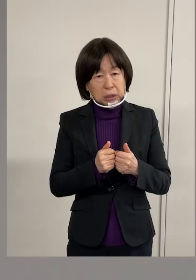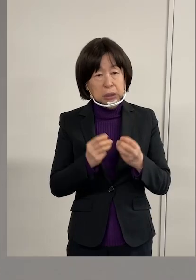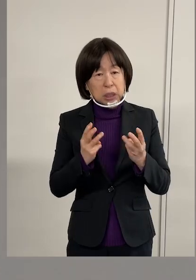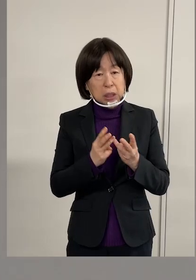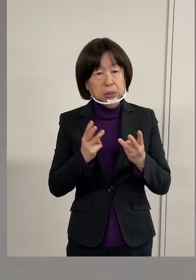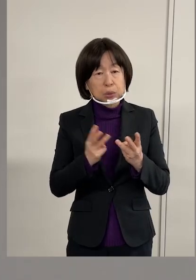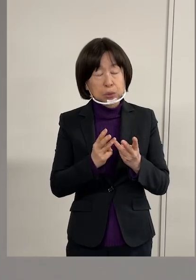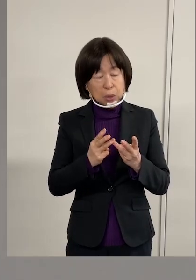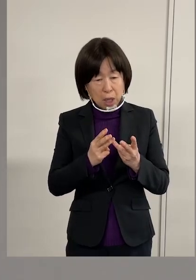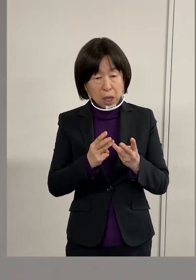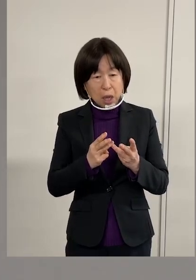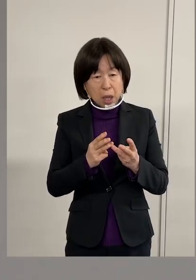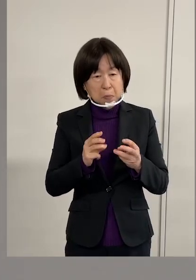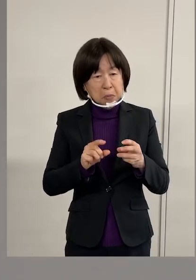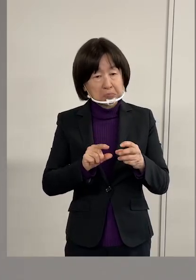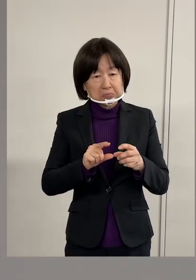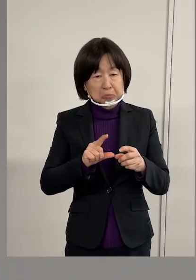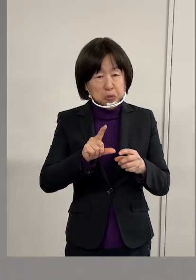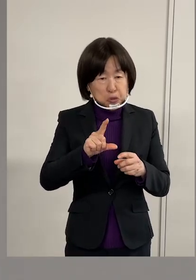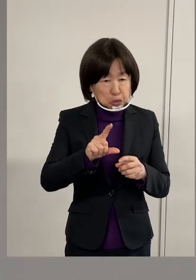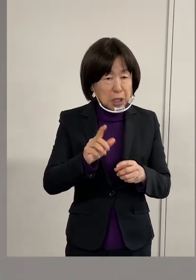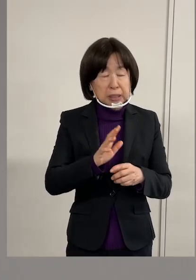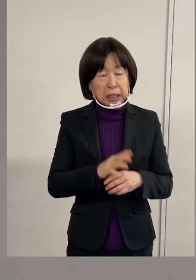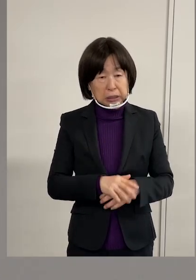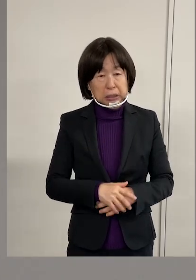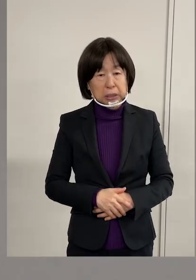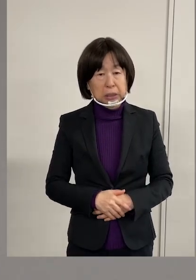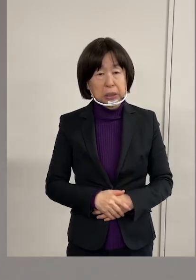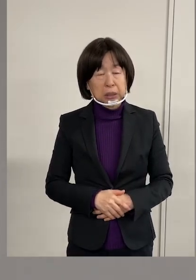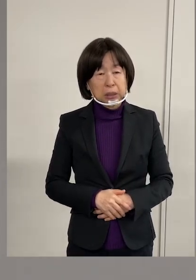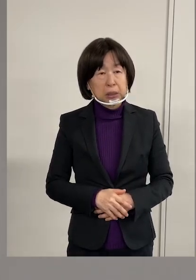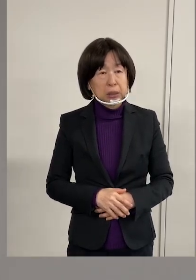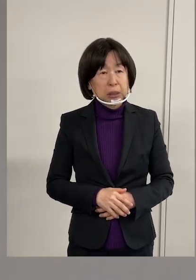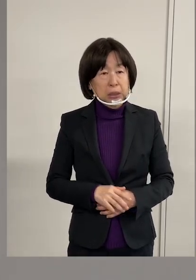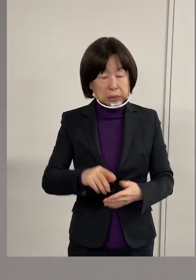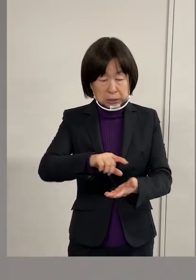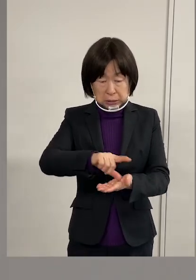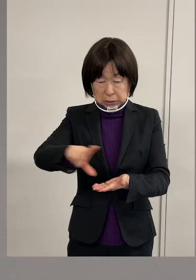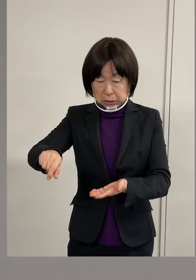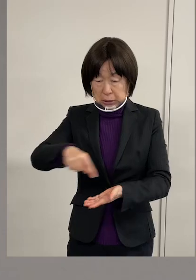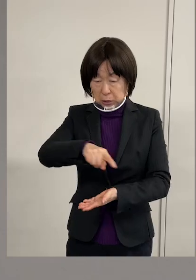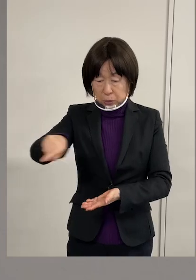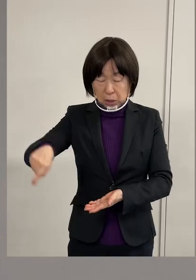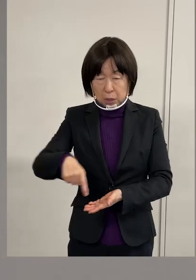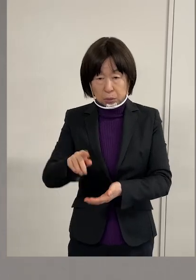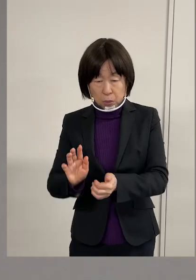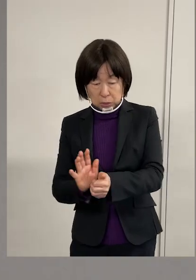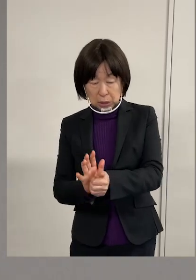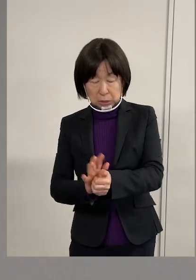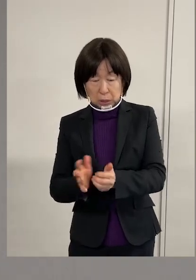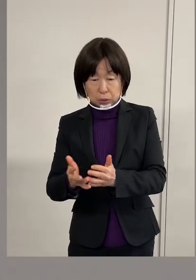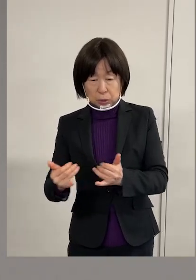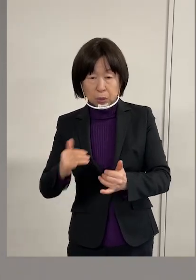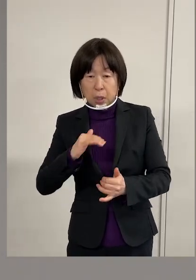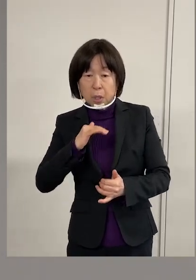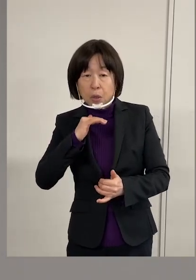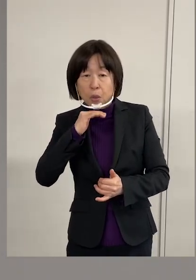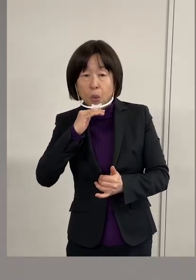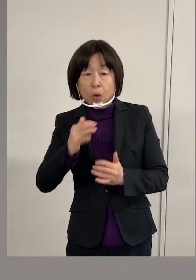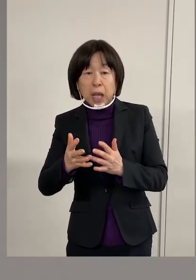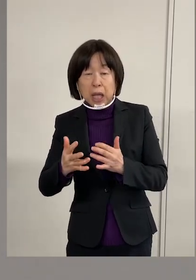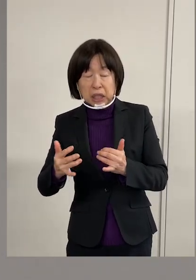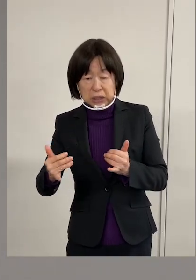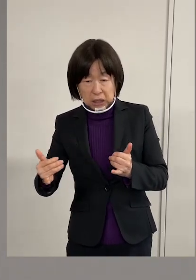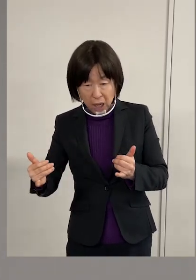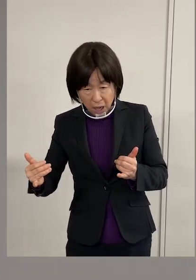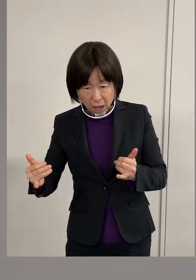ること、それから実際に地域でこう支える人たちが高齢化していて、まあ新しい方が入って